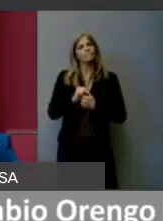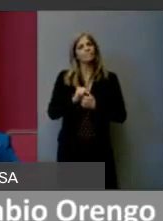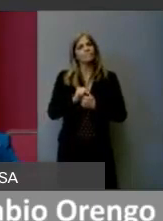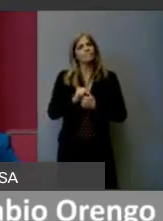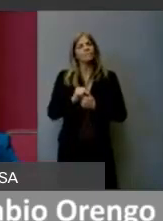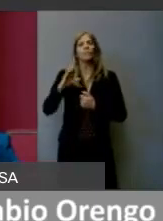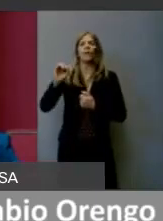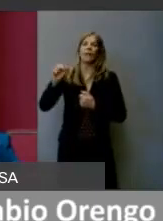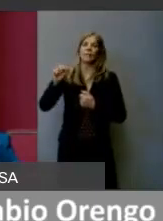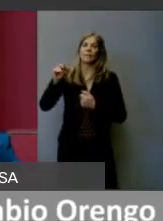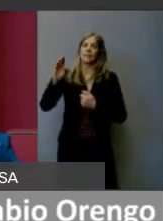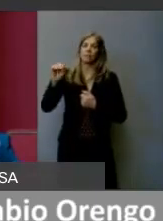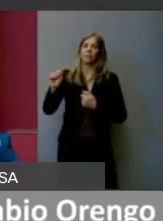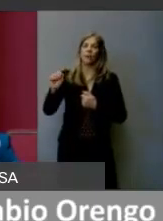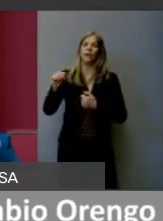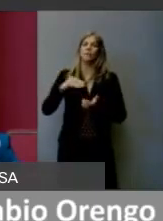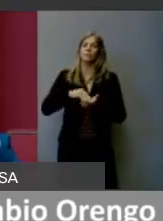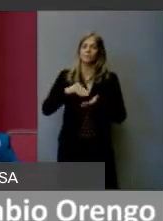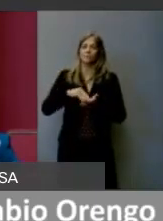Cassiba,